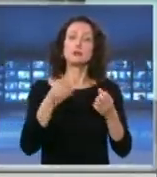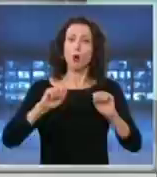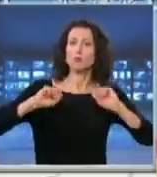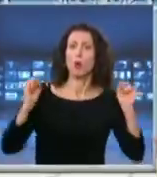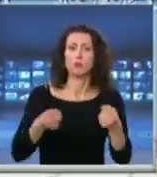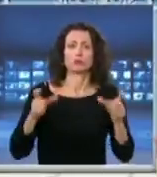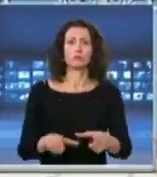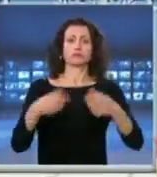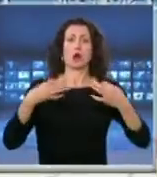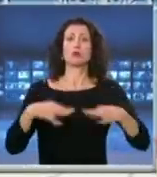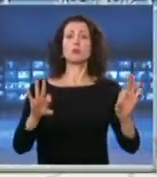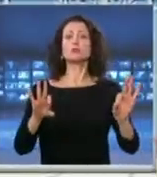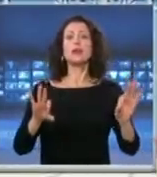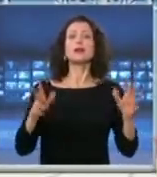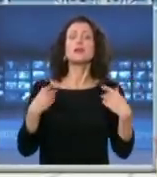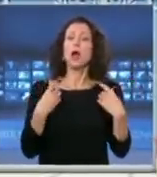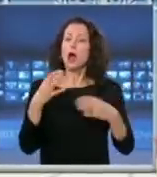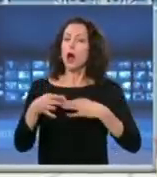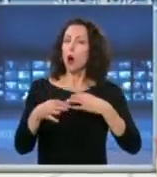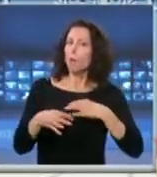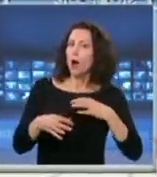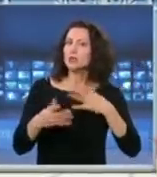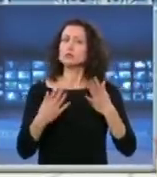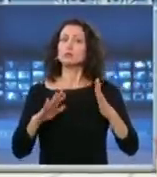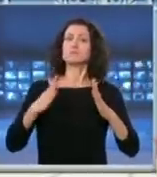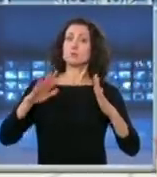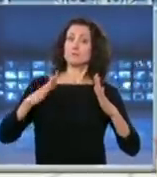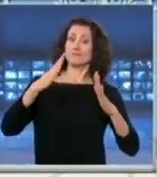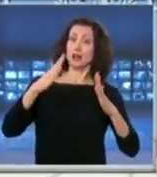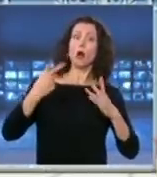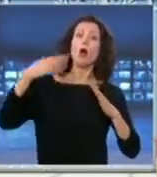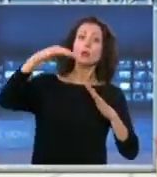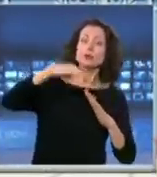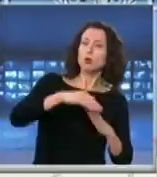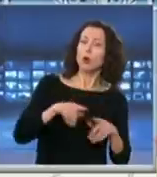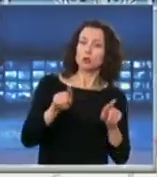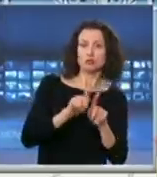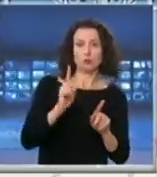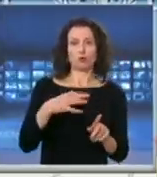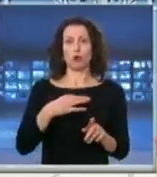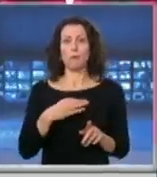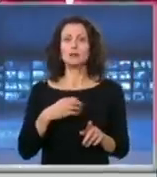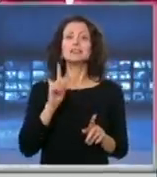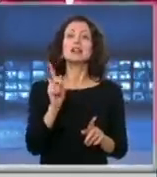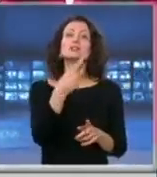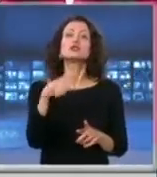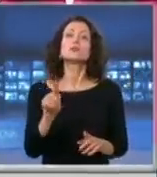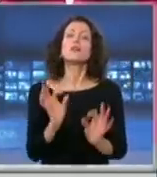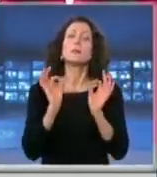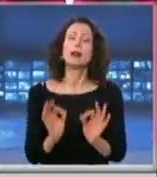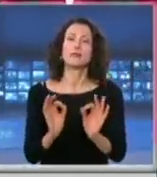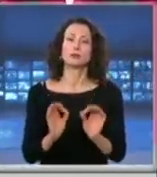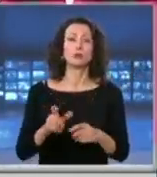инфекцията. Пътят надолу може да бъде толкова опасен, колкото и нагоре, ако не се ръководи правилно. Турция